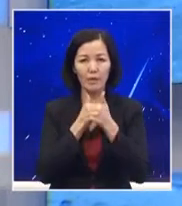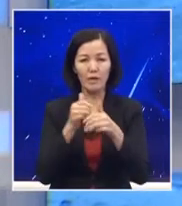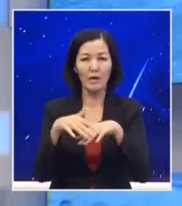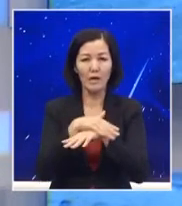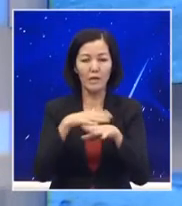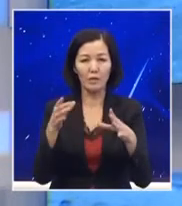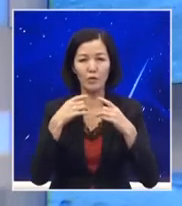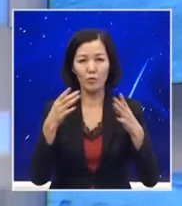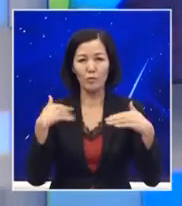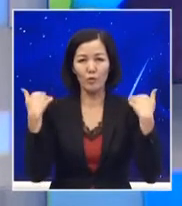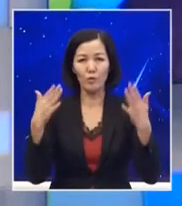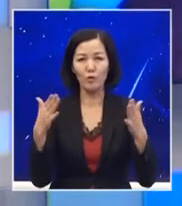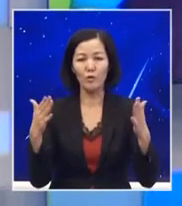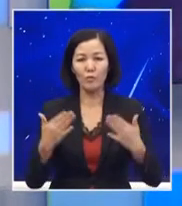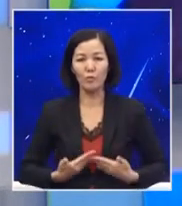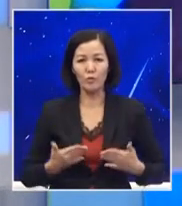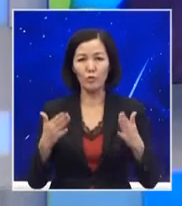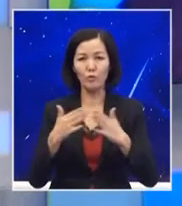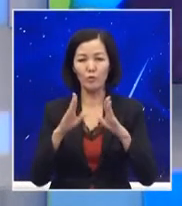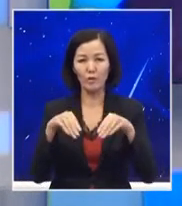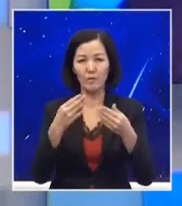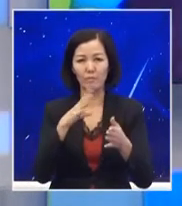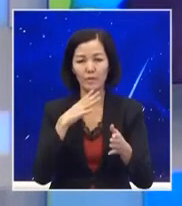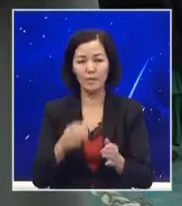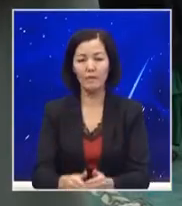қоныс тойымен құттықтап тұрғын үй кілтін табыстады.